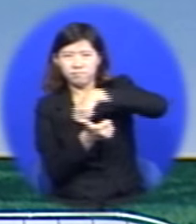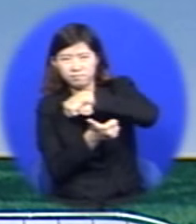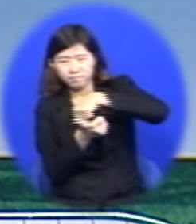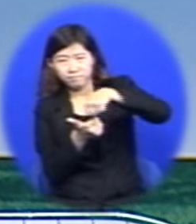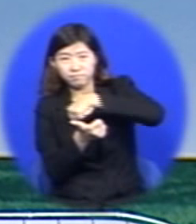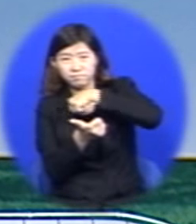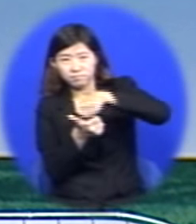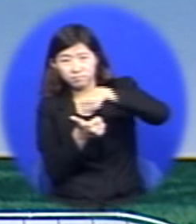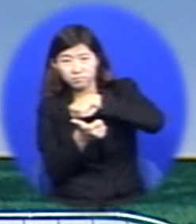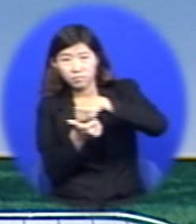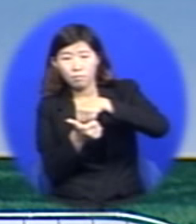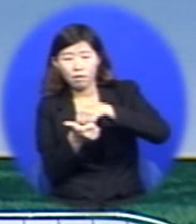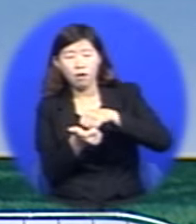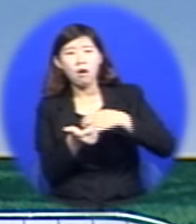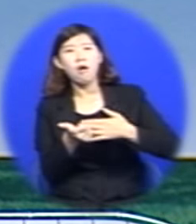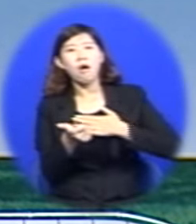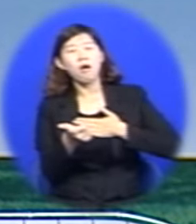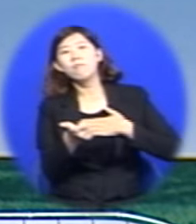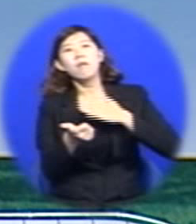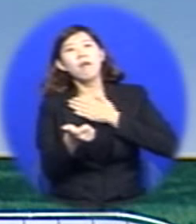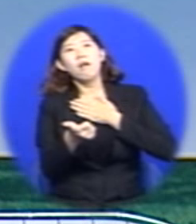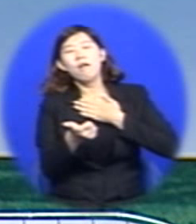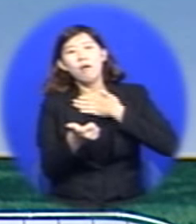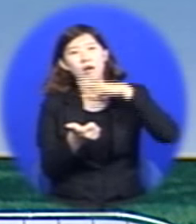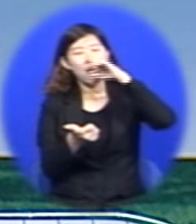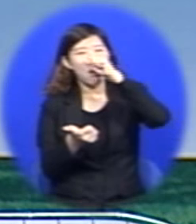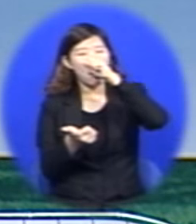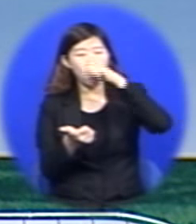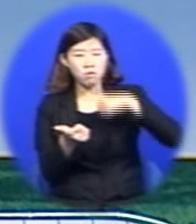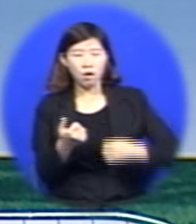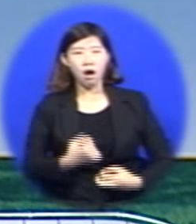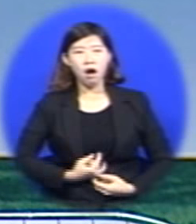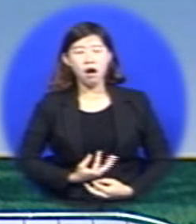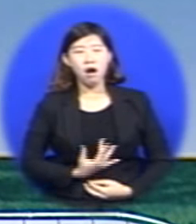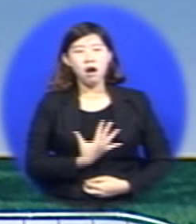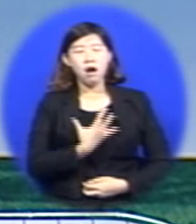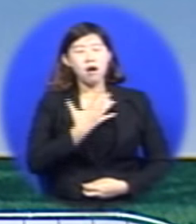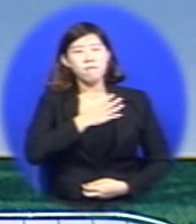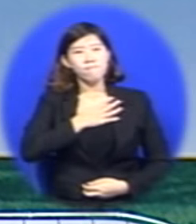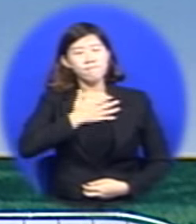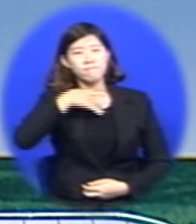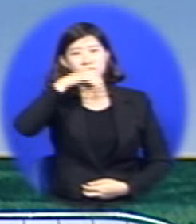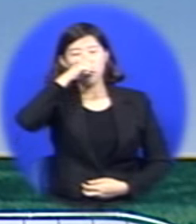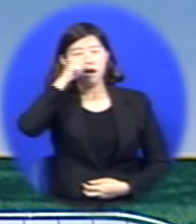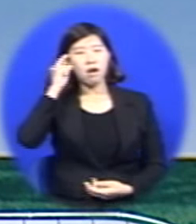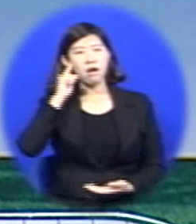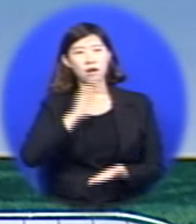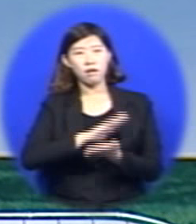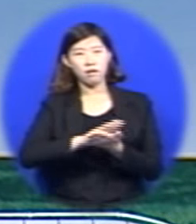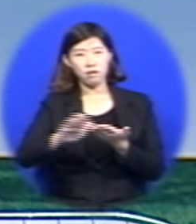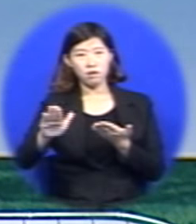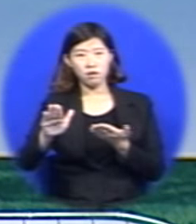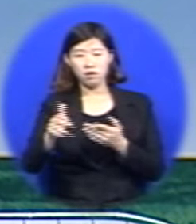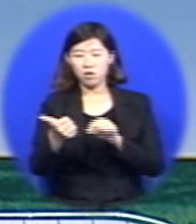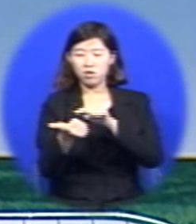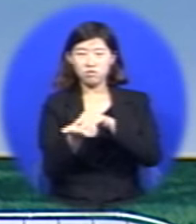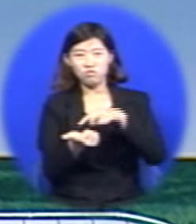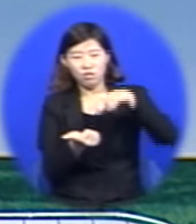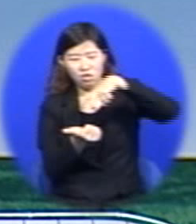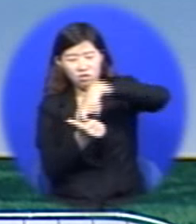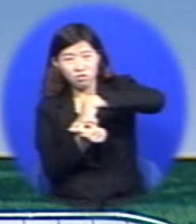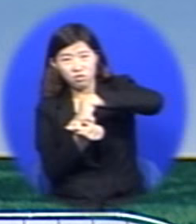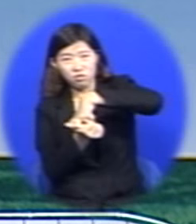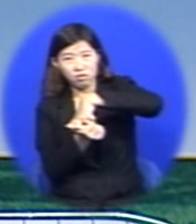너무 기뻤다는 거예요. 속에서부터 기쁨이 막 올라오더래요. 네. 그리고는 주먹으로 그의 얼굴을